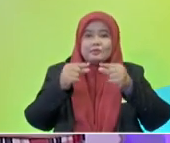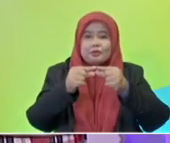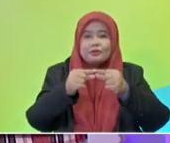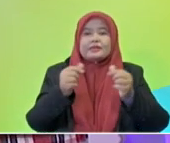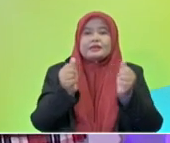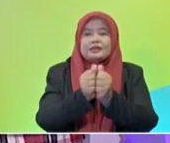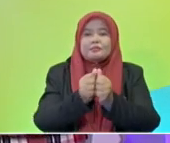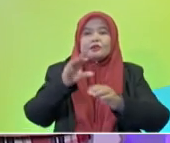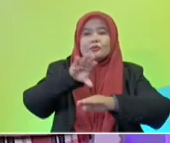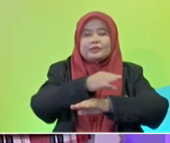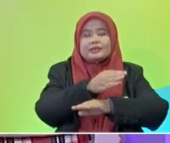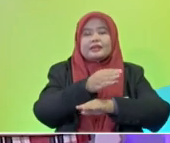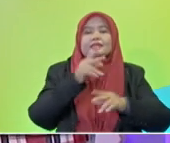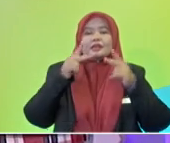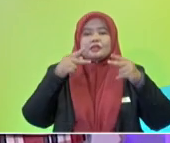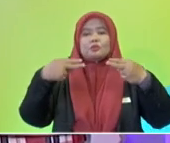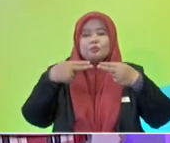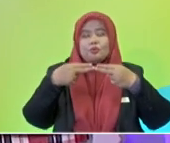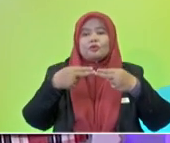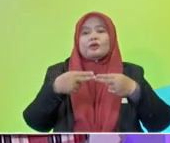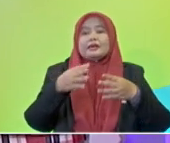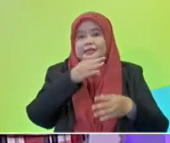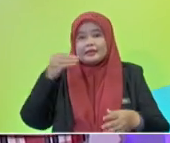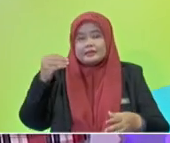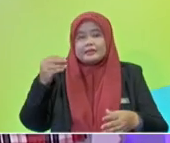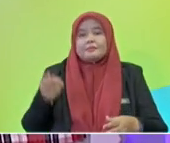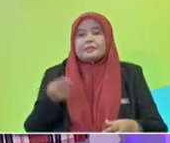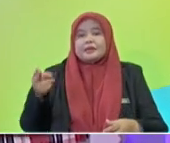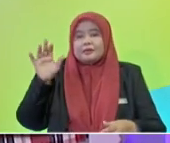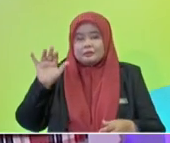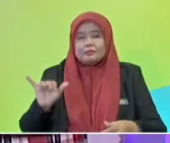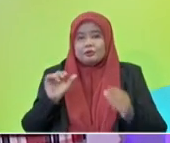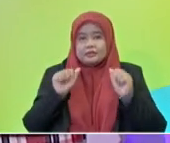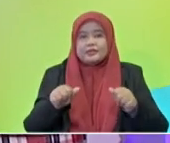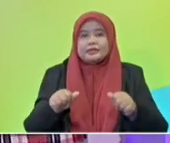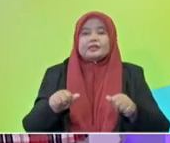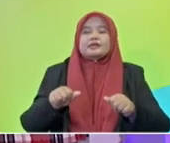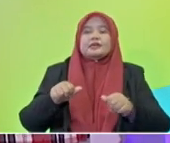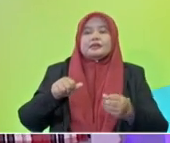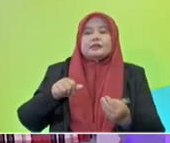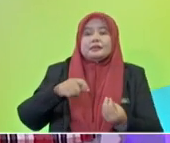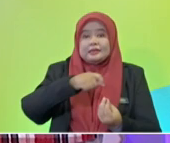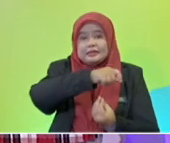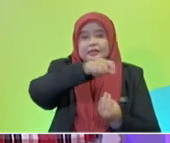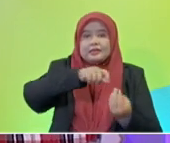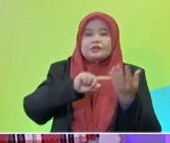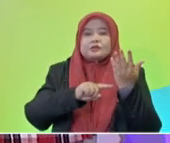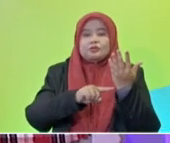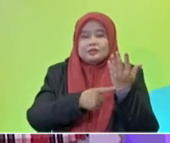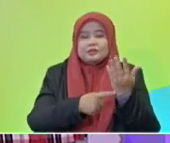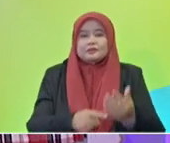dengan menggunakan kata hubung dan merupakan bahan yang boleh dikitar semula seterusnya kita